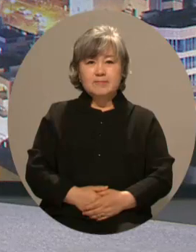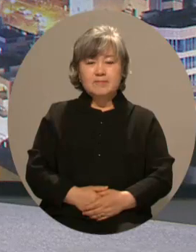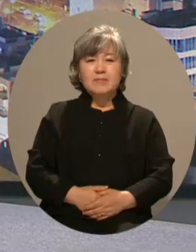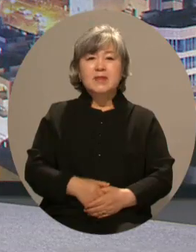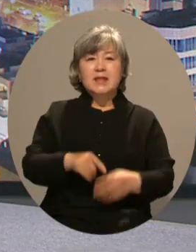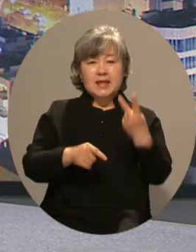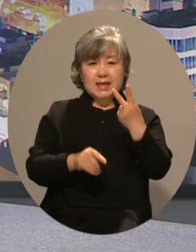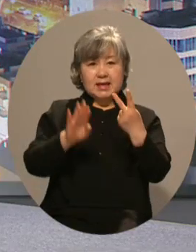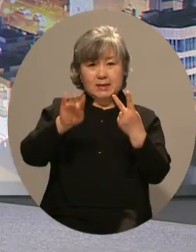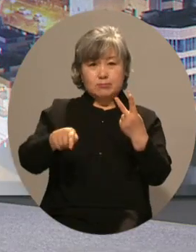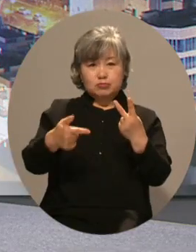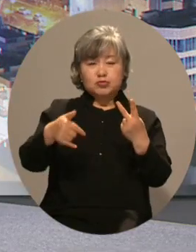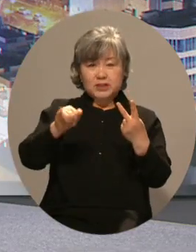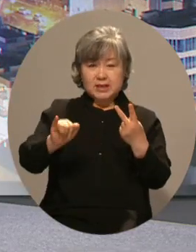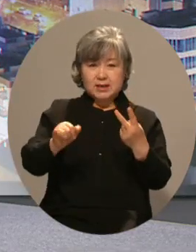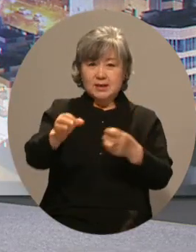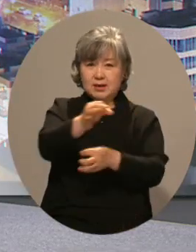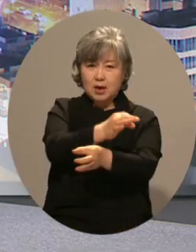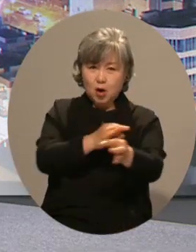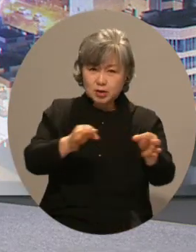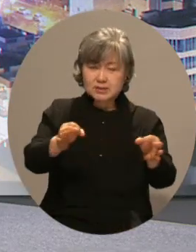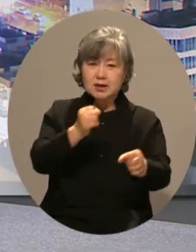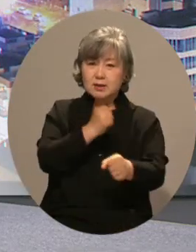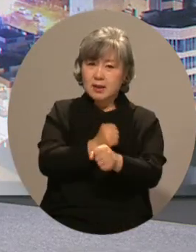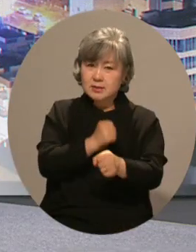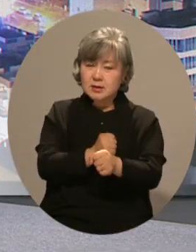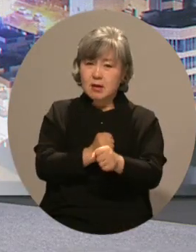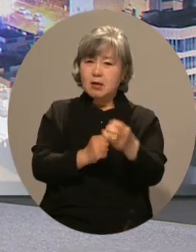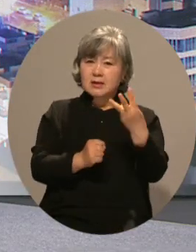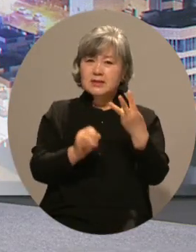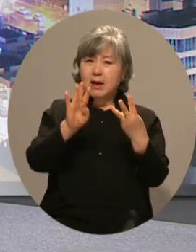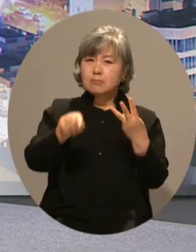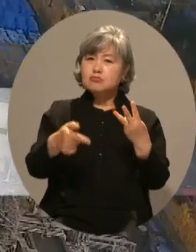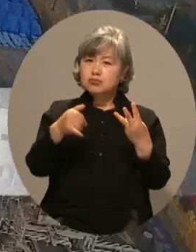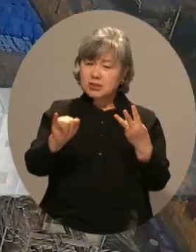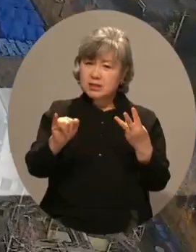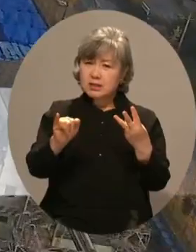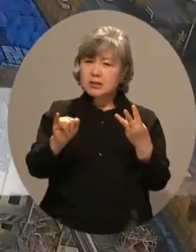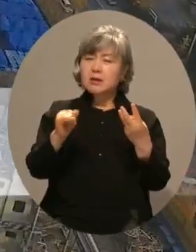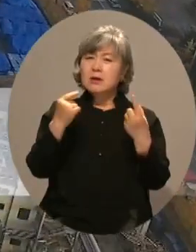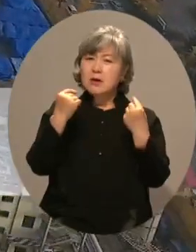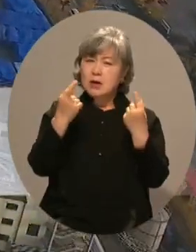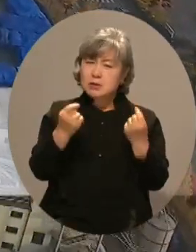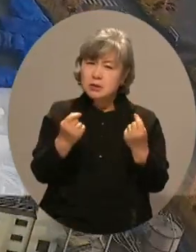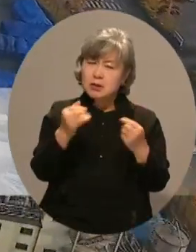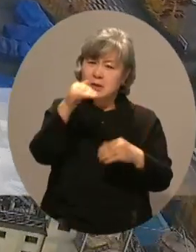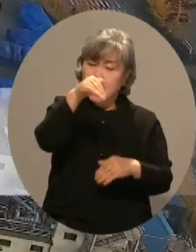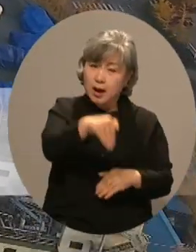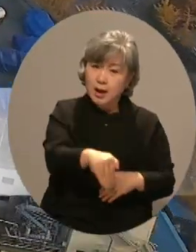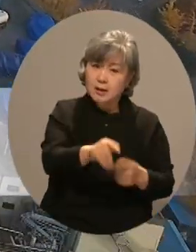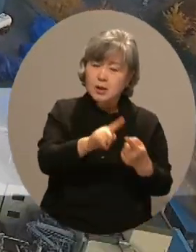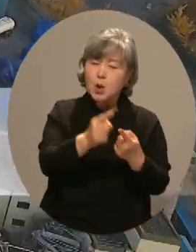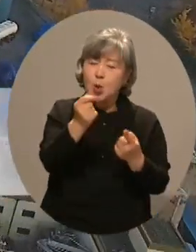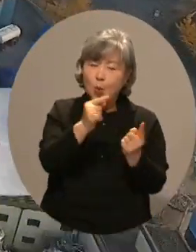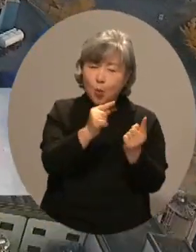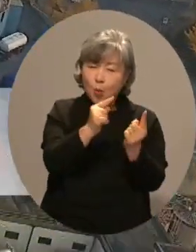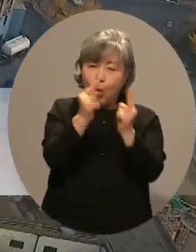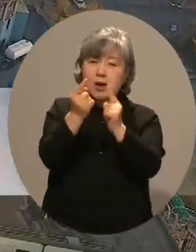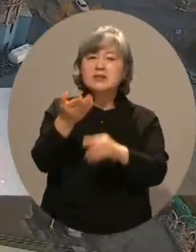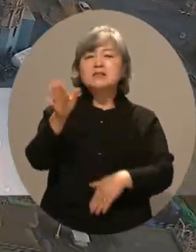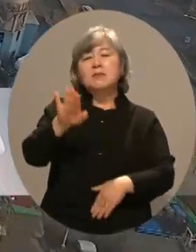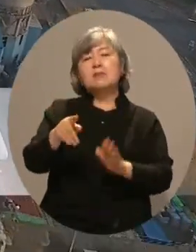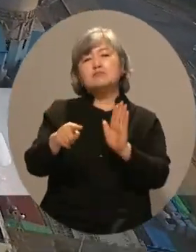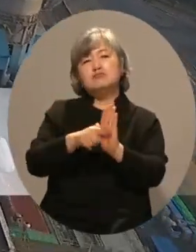2분기 제조업 경기 전망지수가 3분기 연속 하락에서 1년 전 수준으로 회복했지만 여전히 부정적